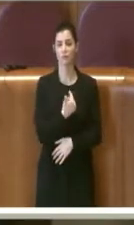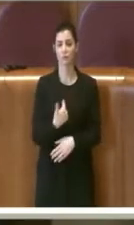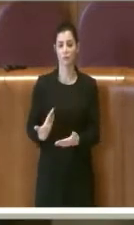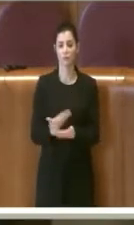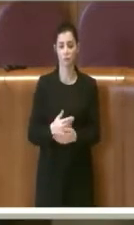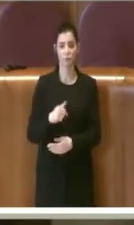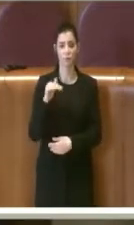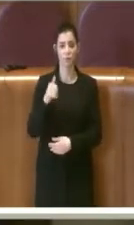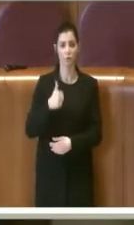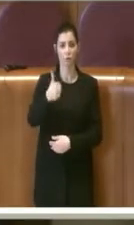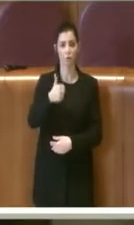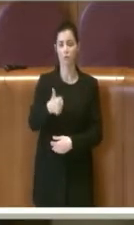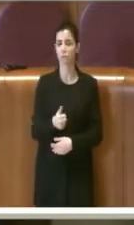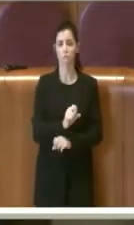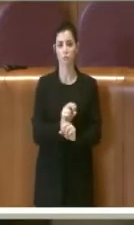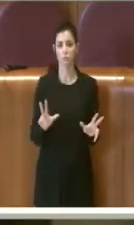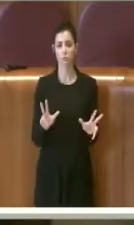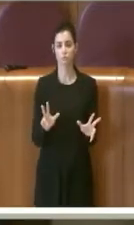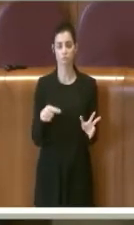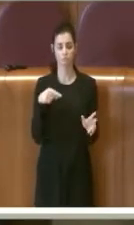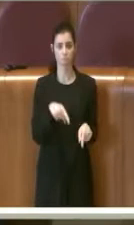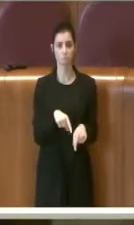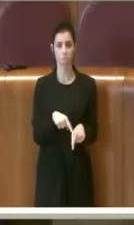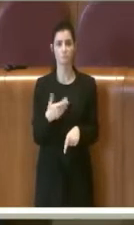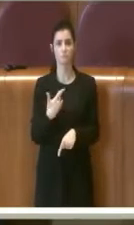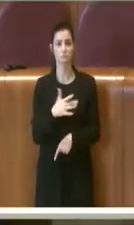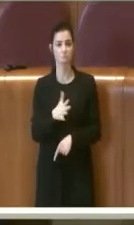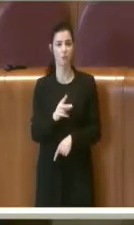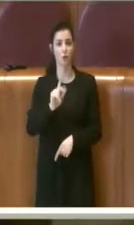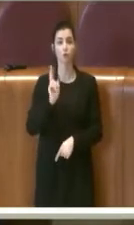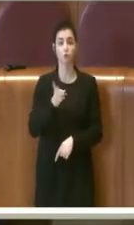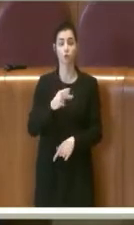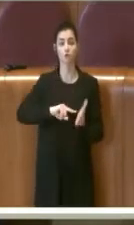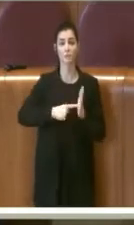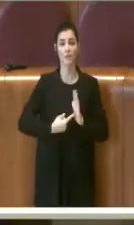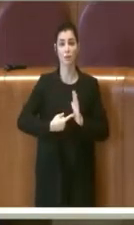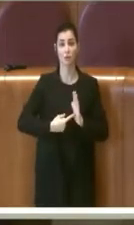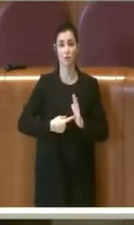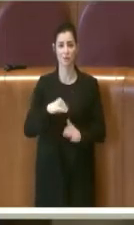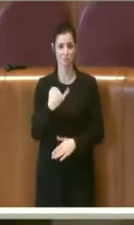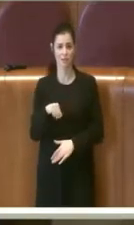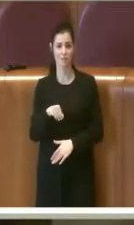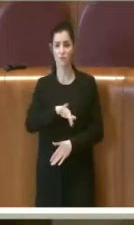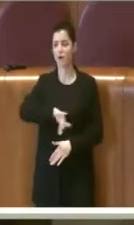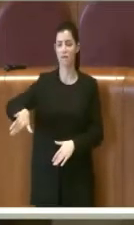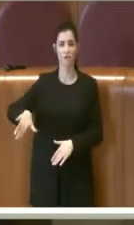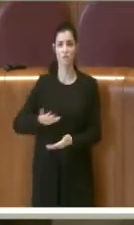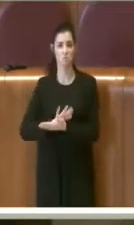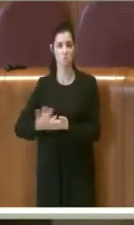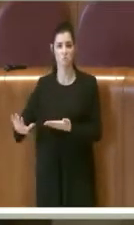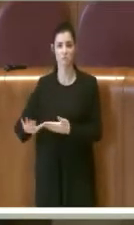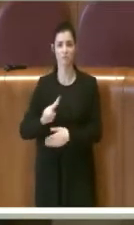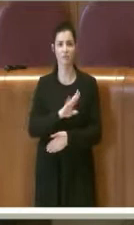le annualità successive, di cui abbiamo circa 12 milioni e mezzo di avanzo puro, abbiamo 24